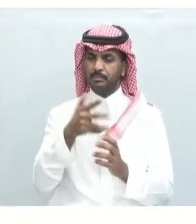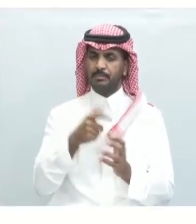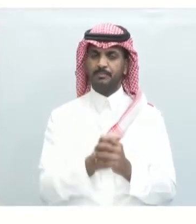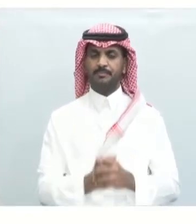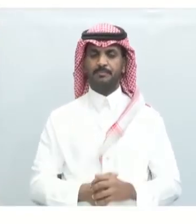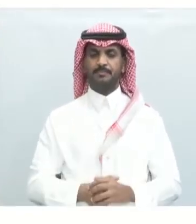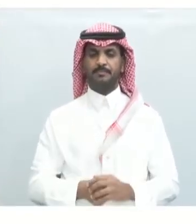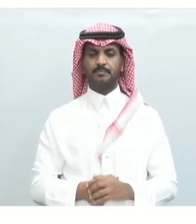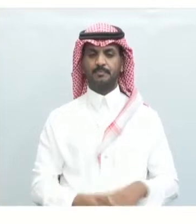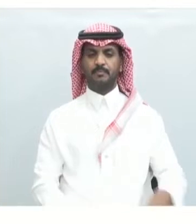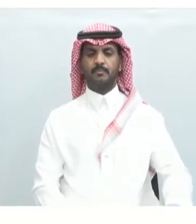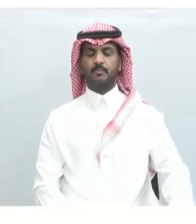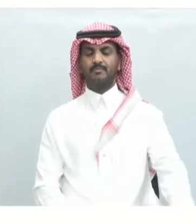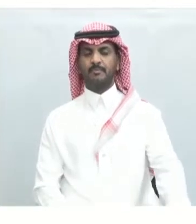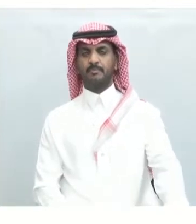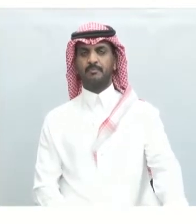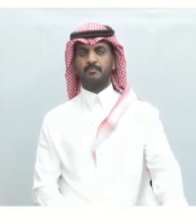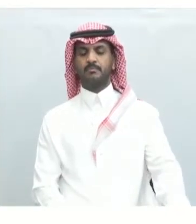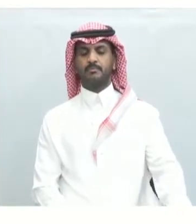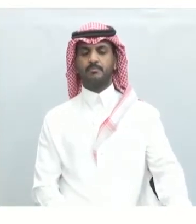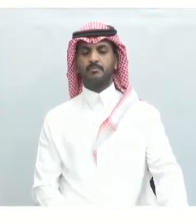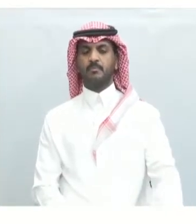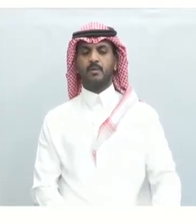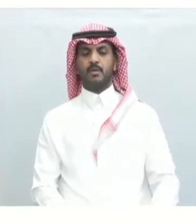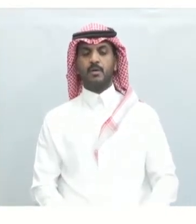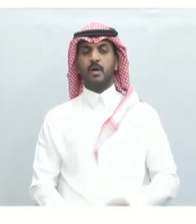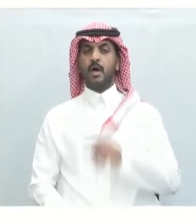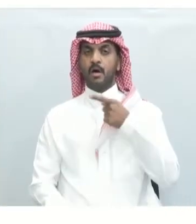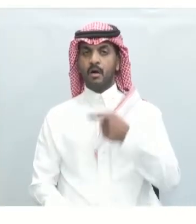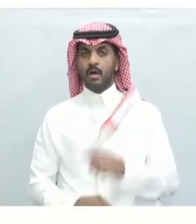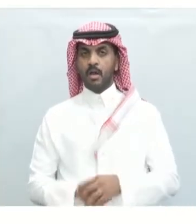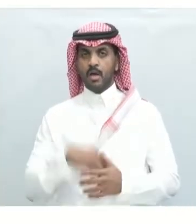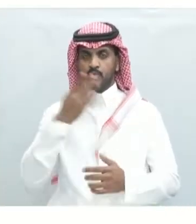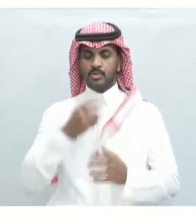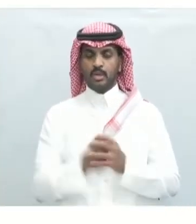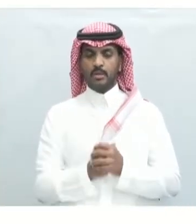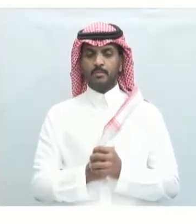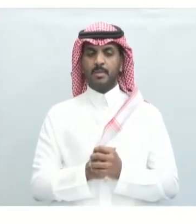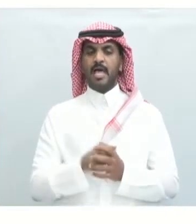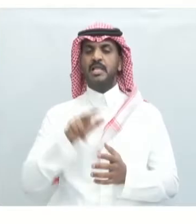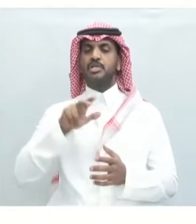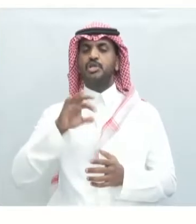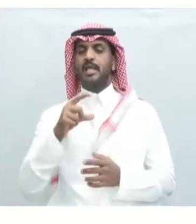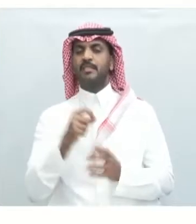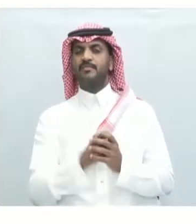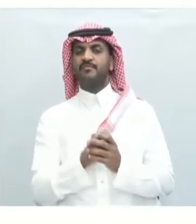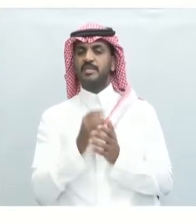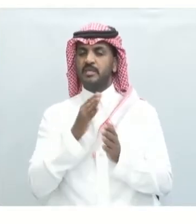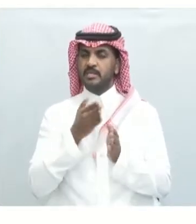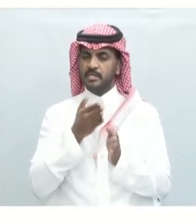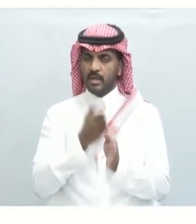الاعمال واحبها الى الله واكثرها ثوابا فقال النبي صلى الله عليه وسلم الجهاد في سبيل الله فقال